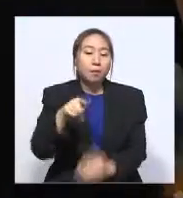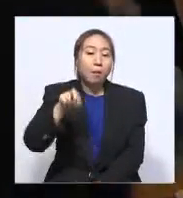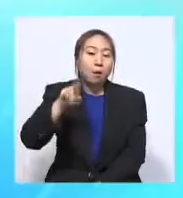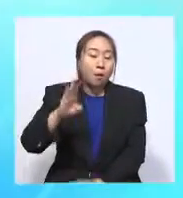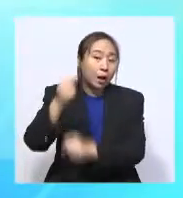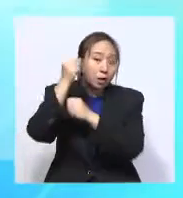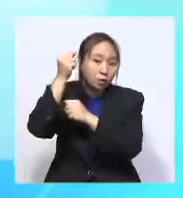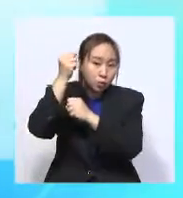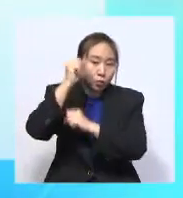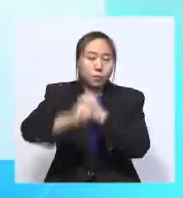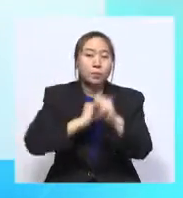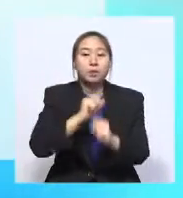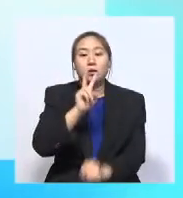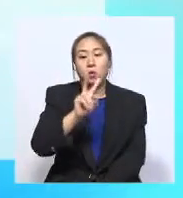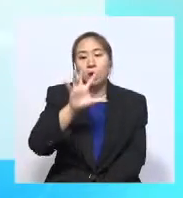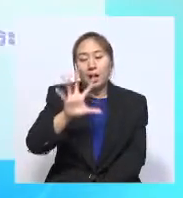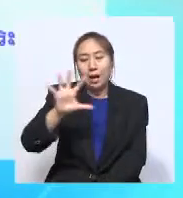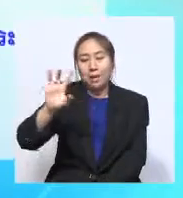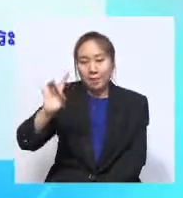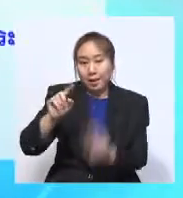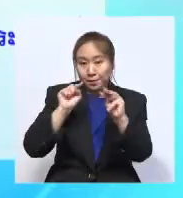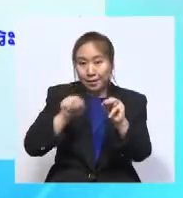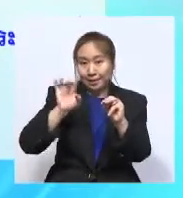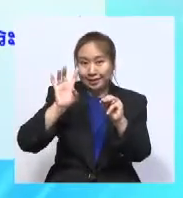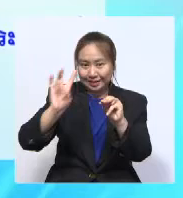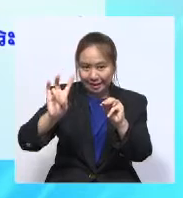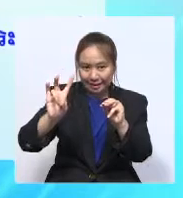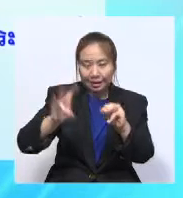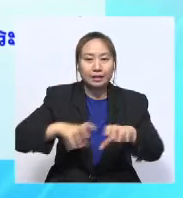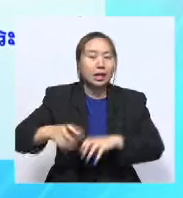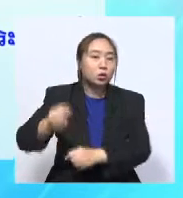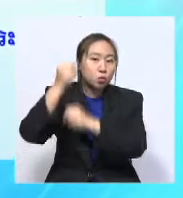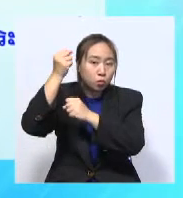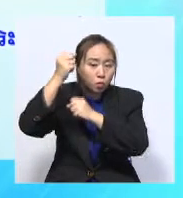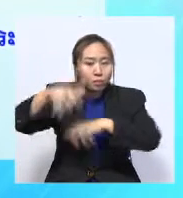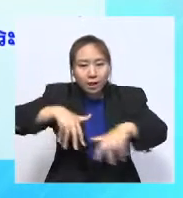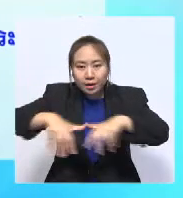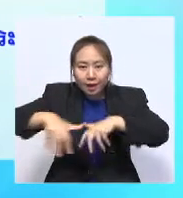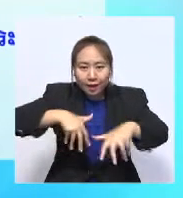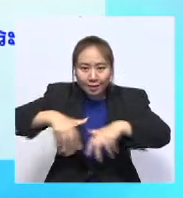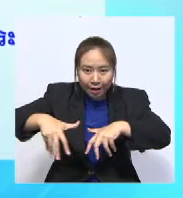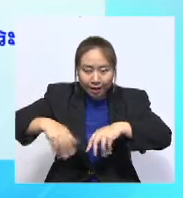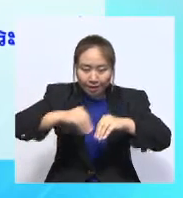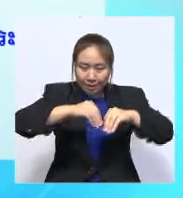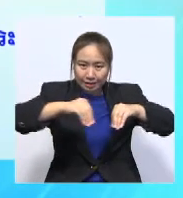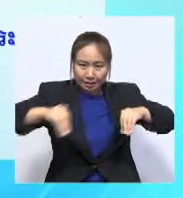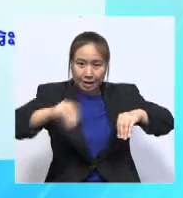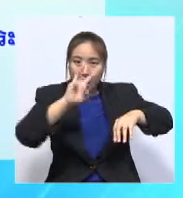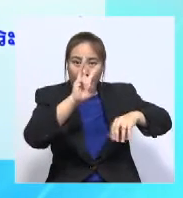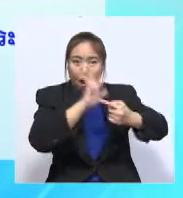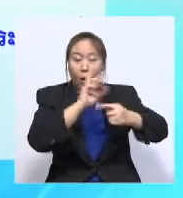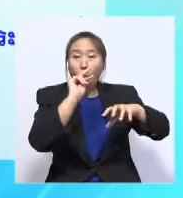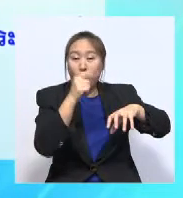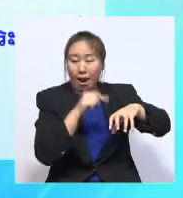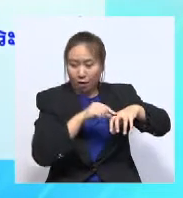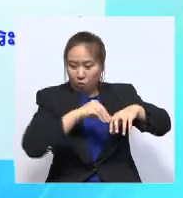นุมสาธารณะ2558มาตรา7ก็บอกนะคะว่าการจัดการชุมนุมสาธารณะในรัศมี150 เมตรจากพ